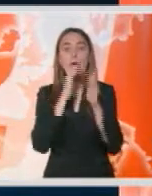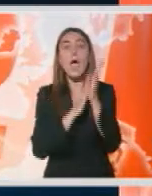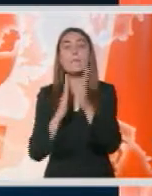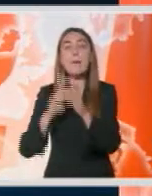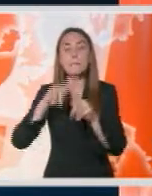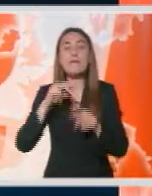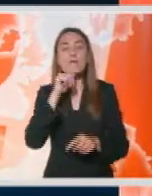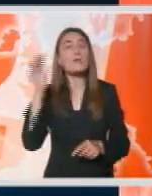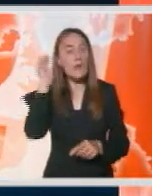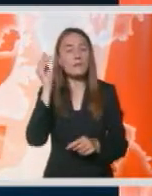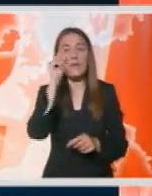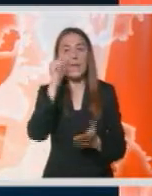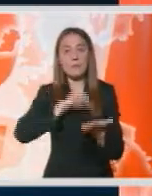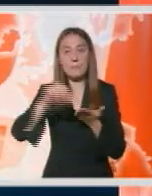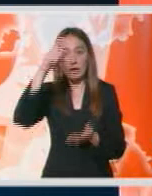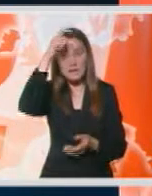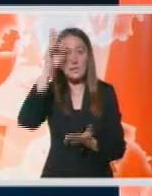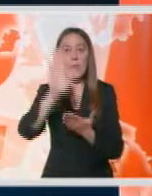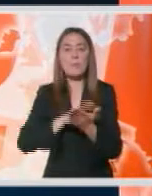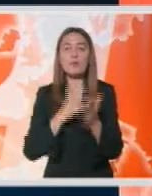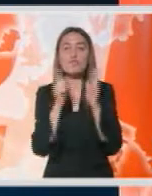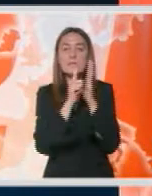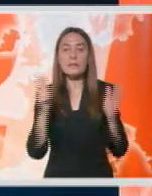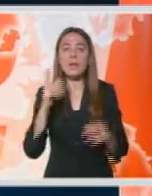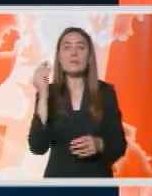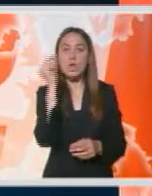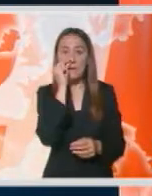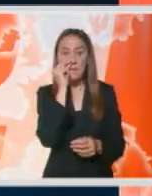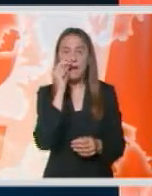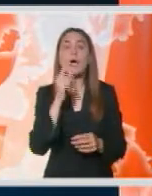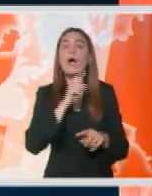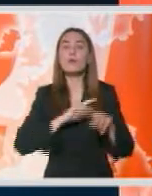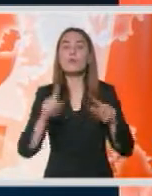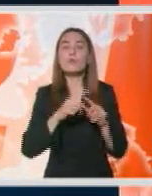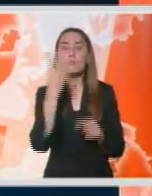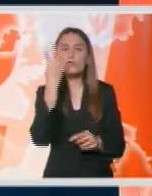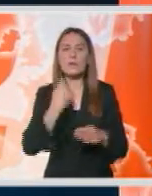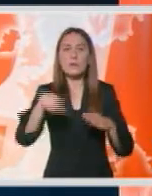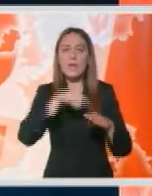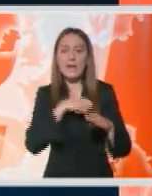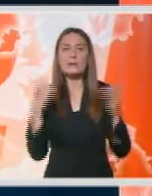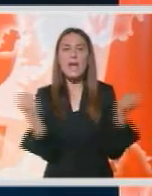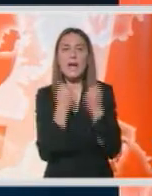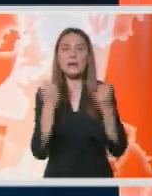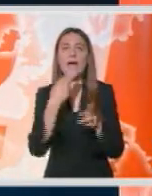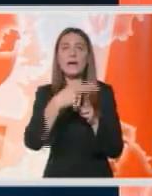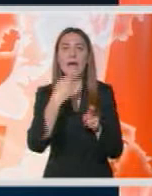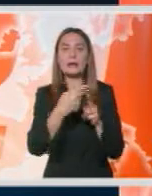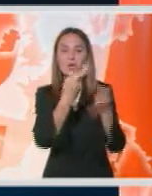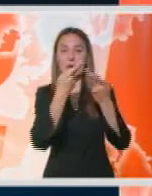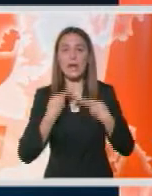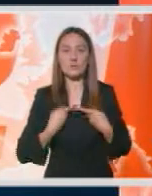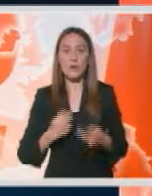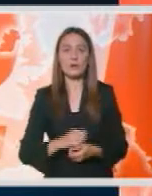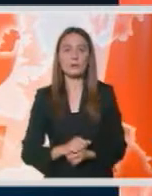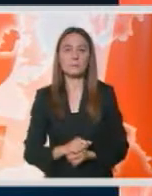i vlade i Narodne banke Srbije počeli su 17. maja, a povodom četvrte revizije aktuelnog kreditnog aranžmana.